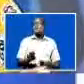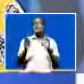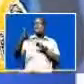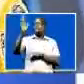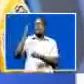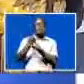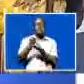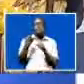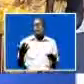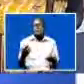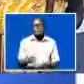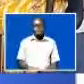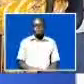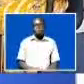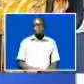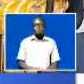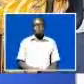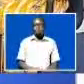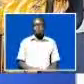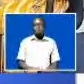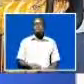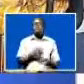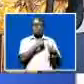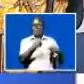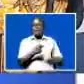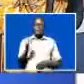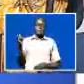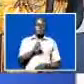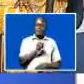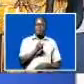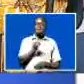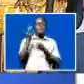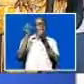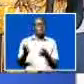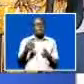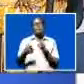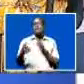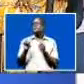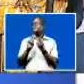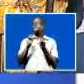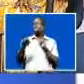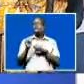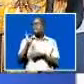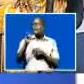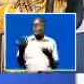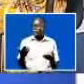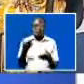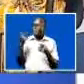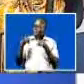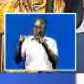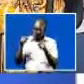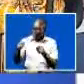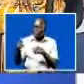amfanyeje? Beba umbike roho ya umia hati wapi Mungu wa Elija kufukishe mtu wa dorodani. So mwambie tu